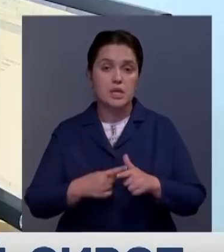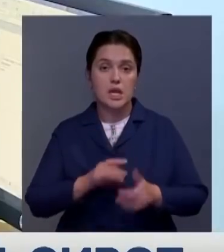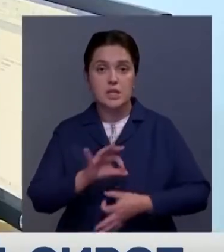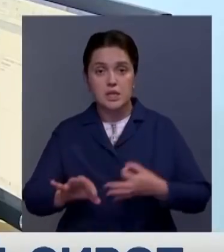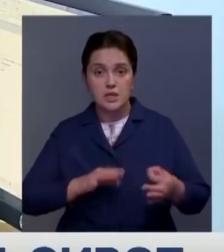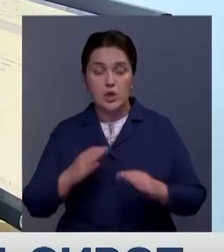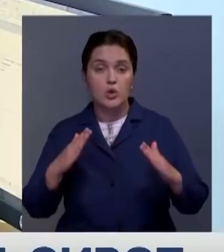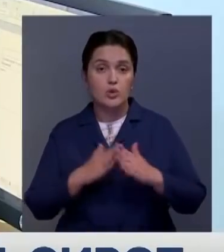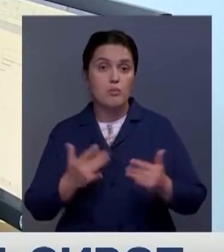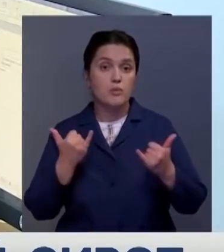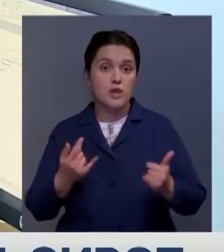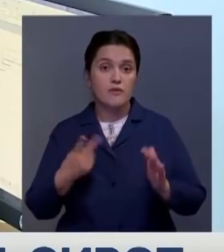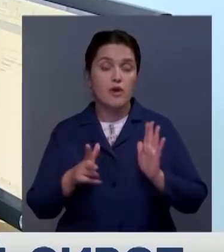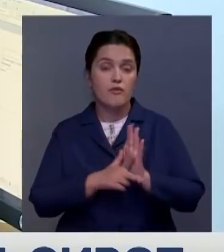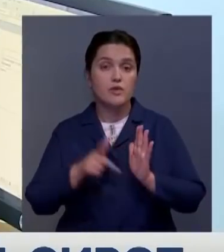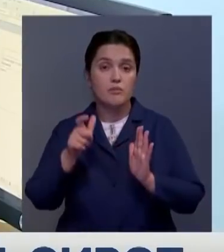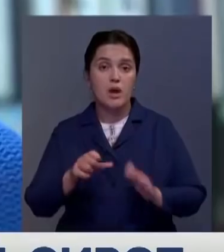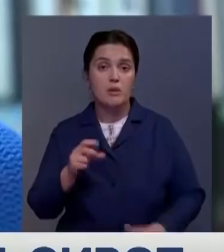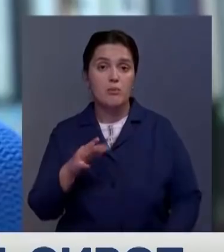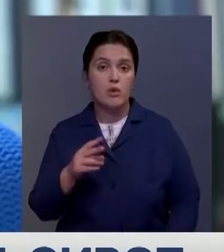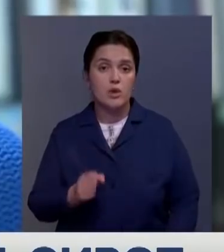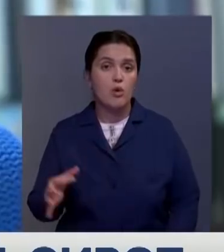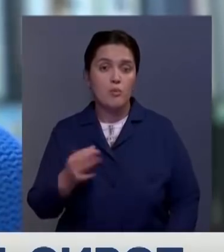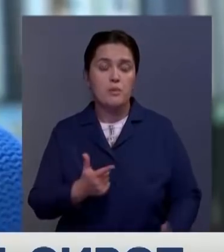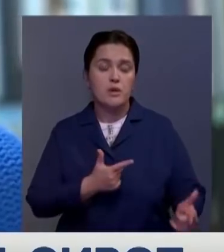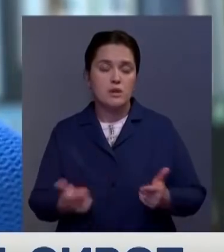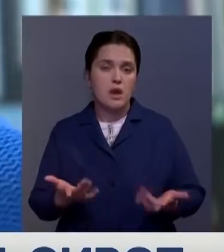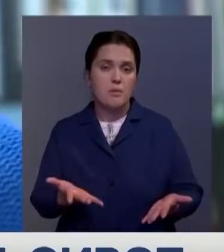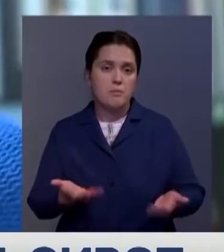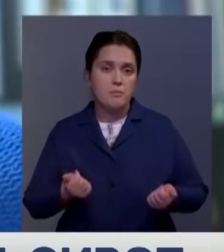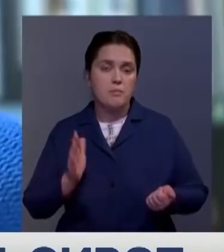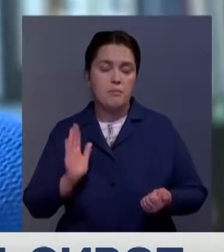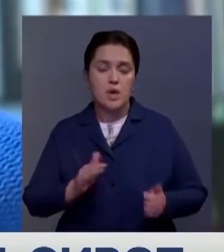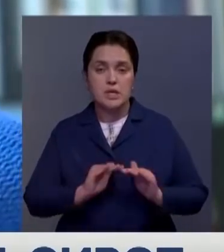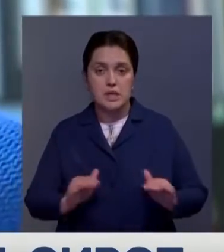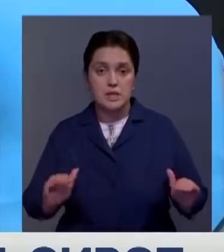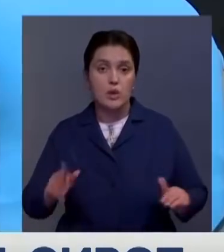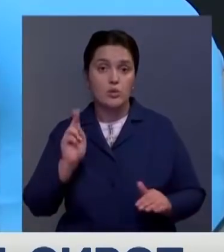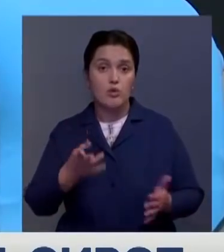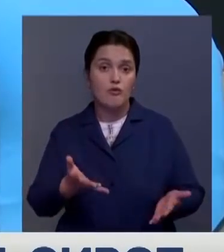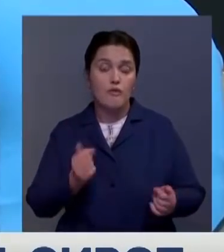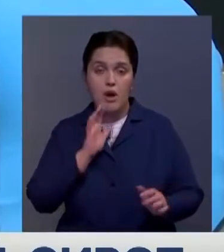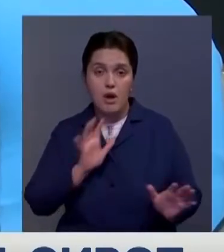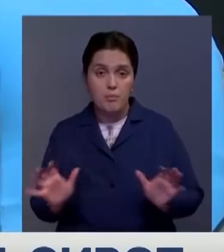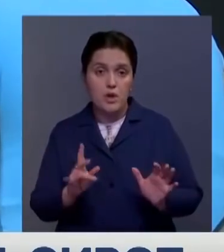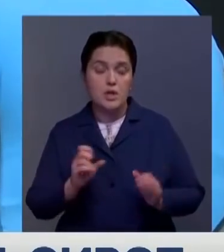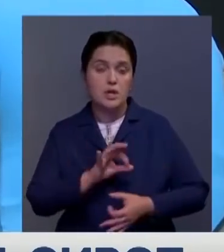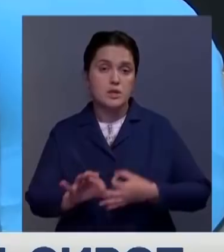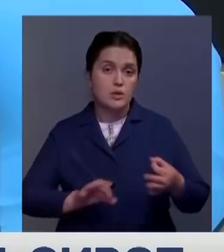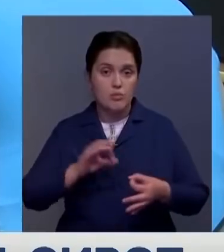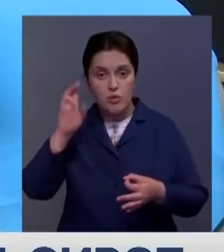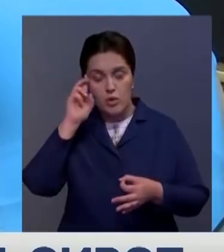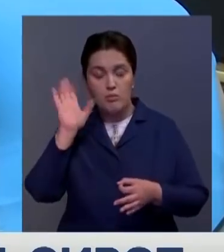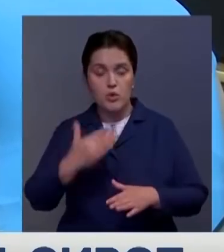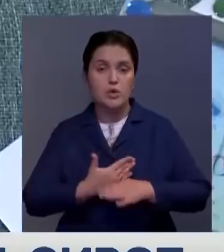В настоящее время 28 человек в Акмолинской области готовятся принять новых членов семьи. К слову, тем, кто взял опекунство над сиротами, государство